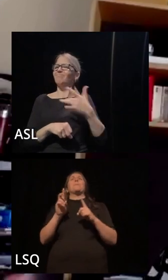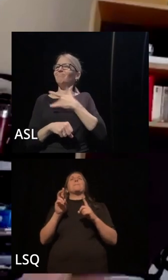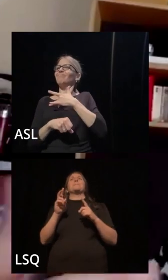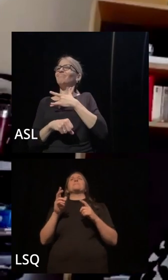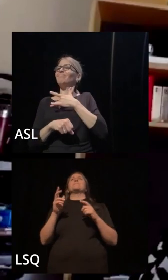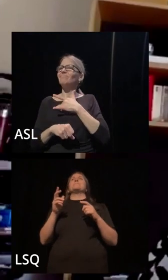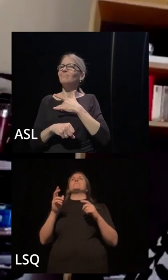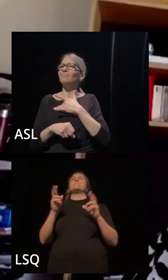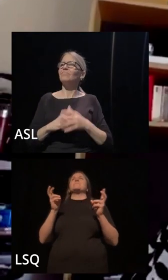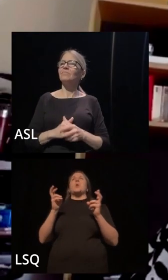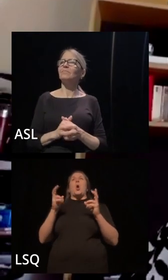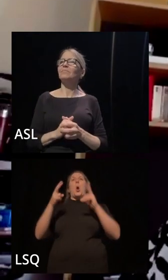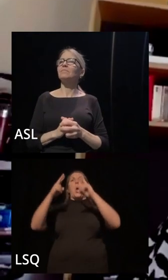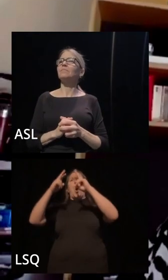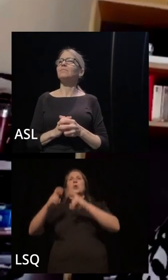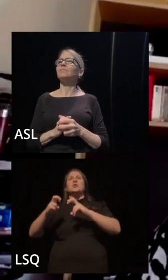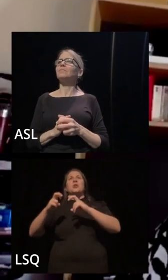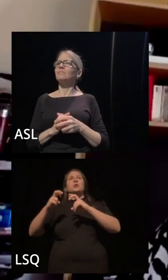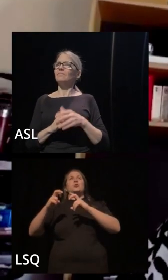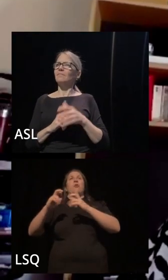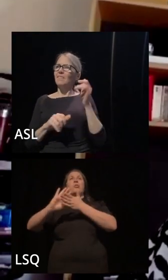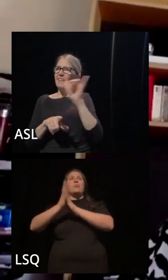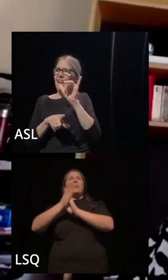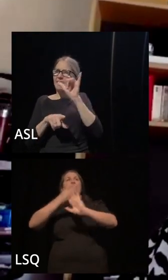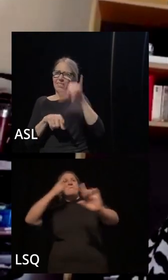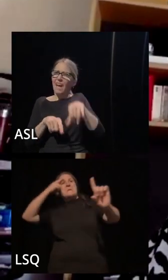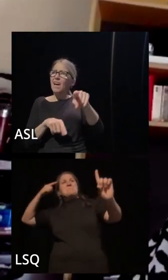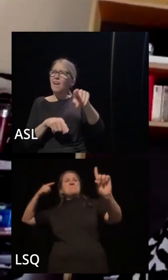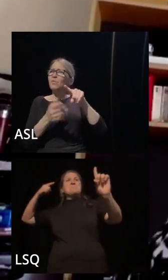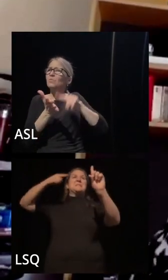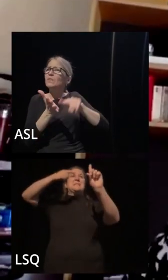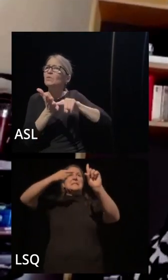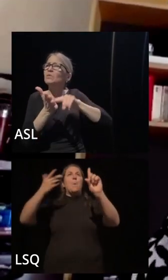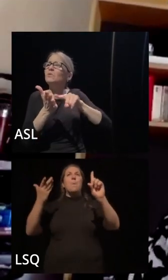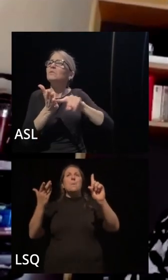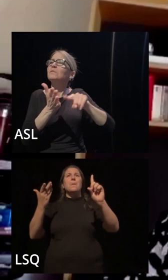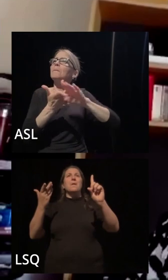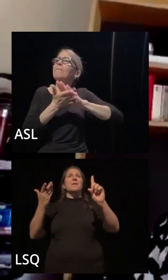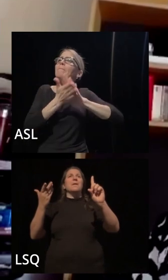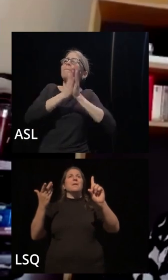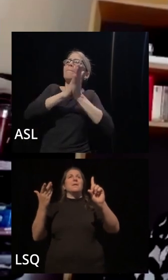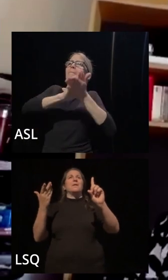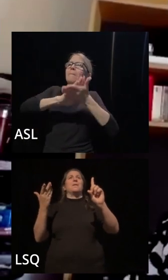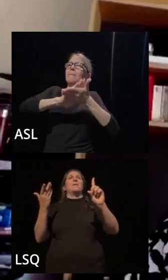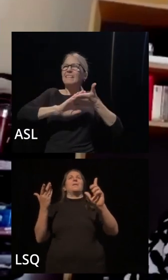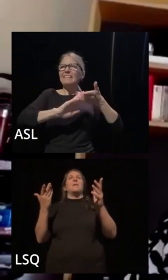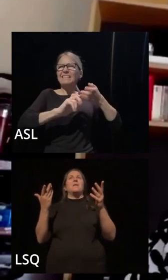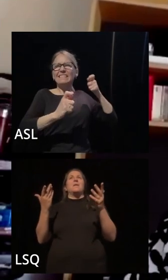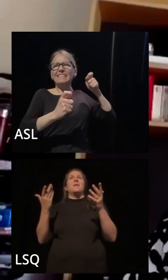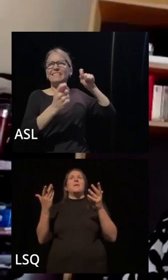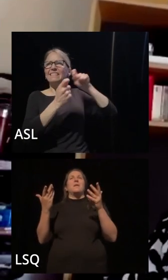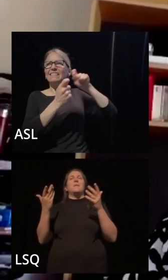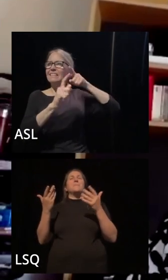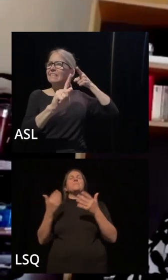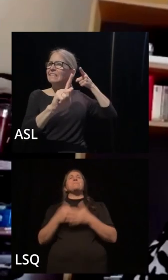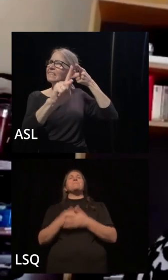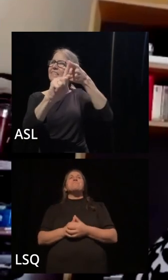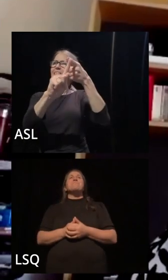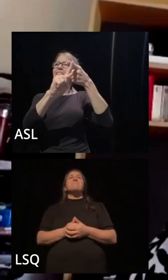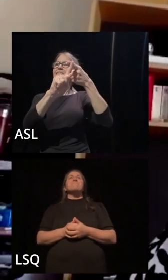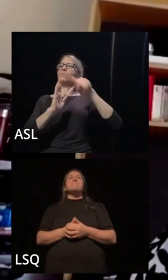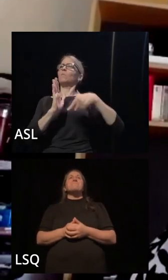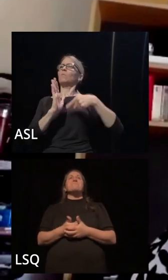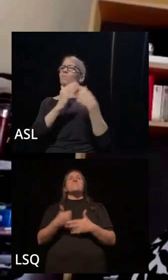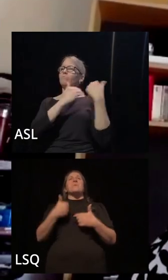des recherches mission, quelque part. Et donc...